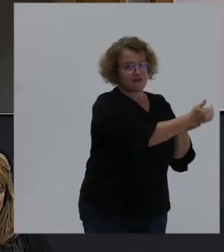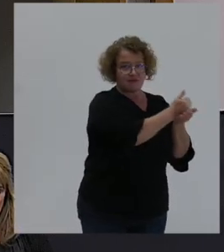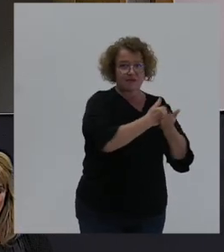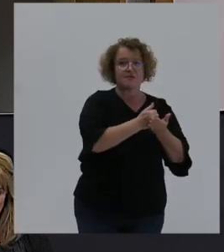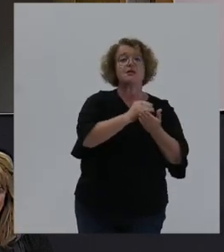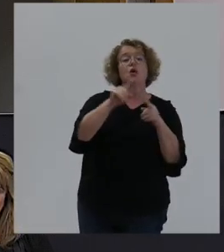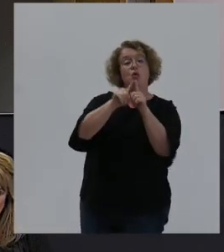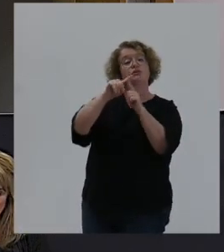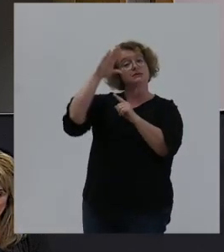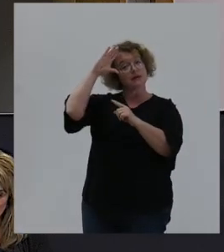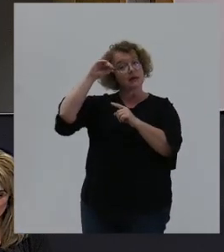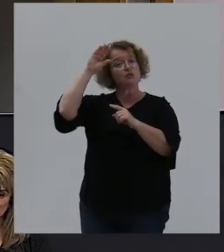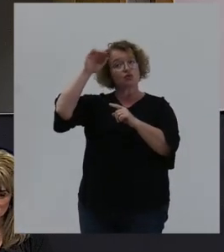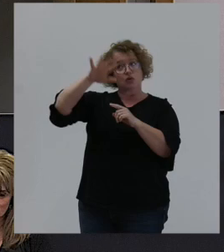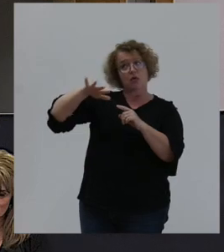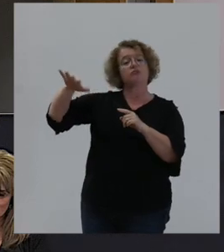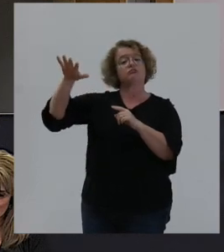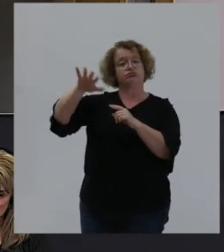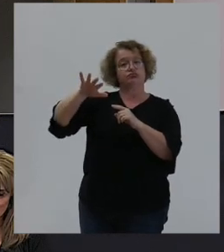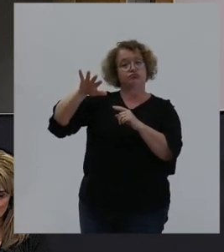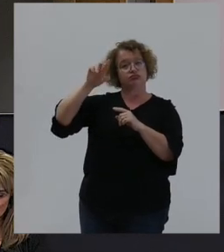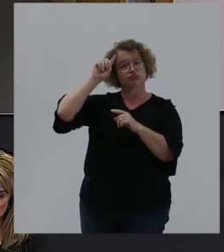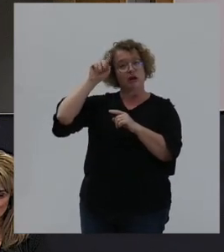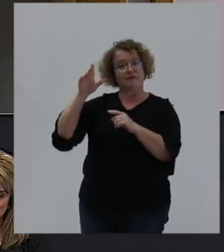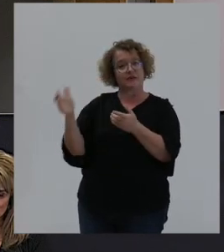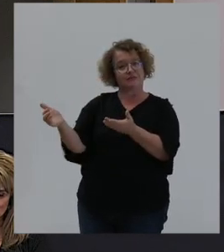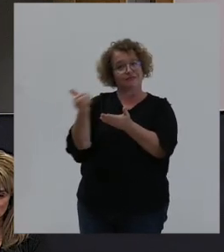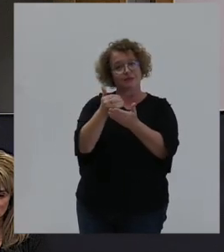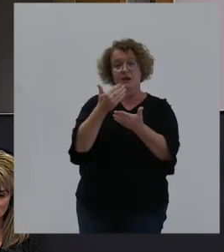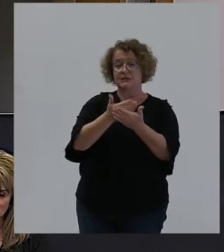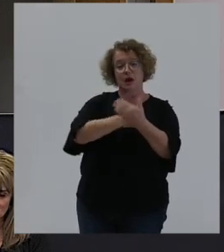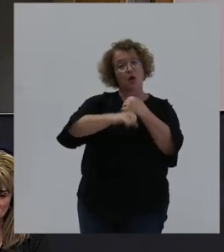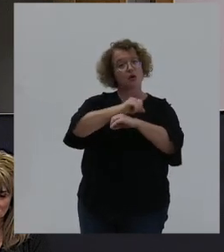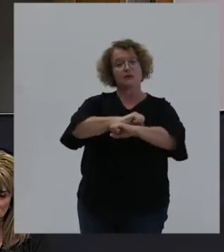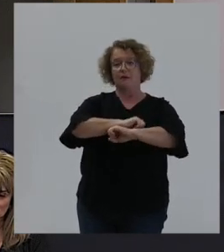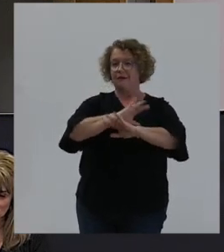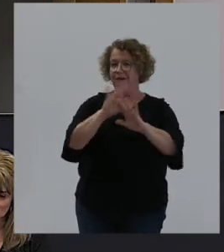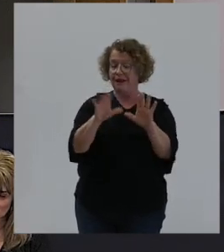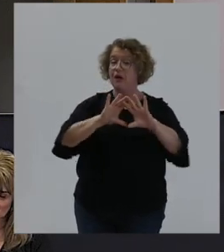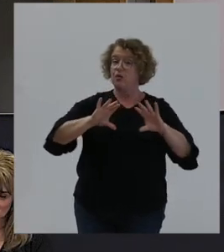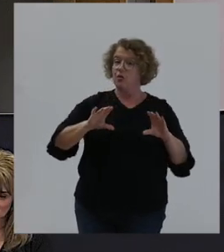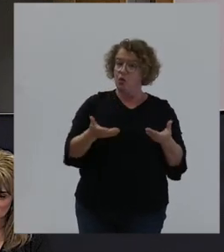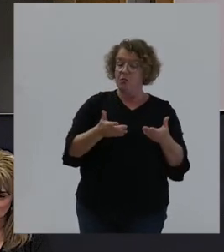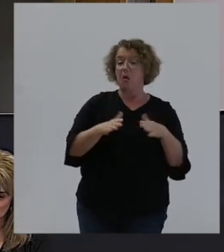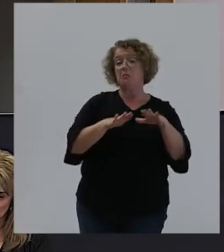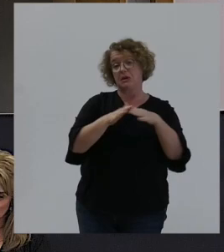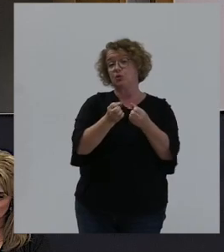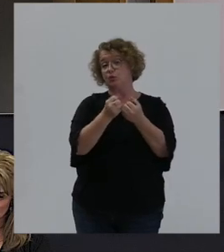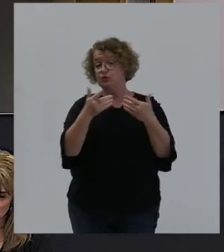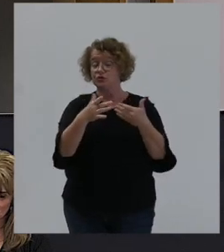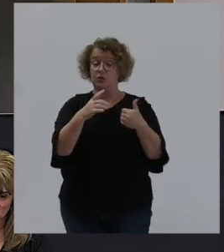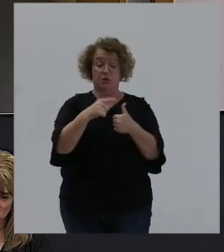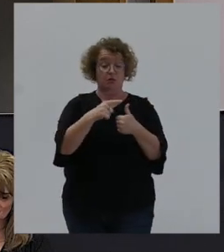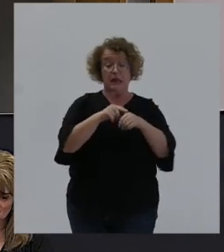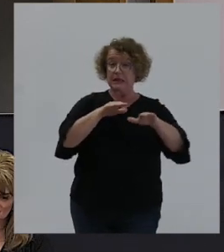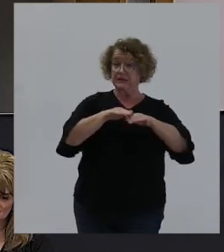Des étudiantes et des étudiants, on aura le temps de bien la faire de plusieurs manières. Il y a un dispositif qui existe et qui